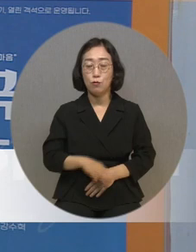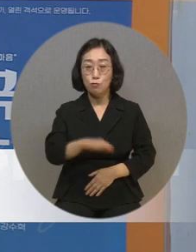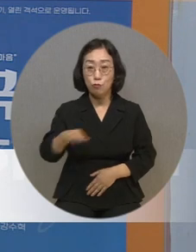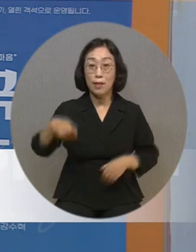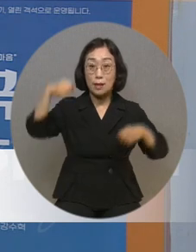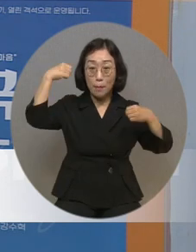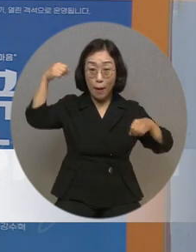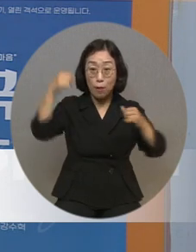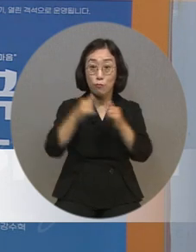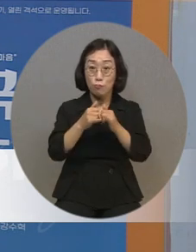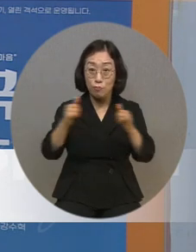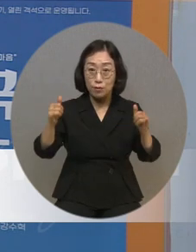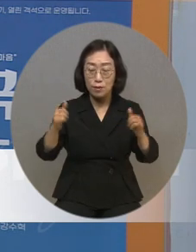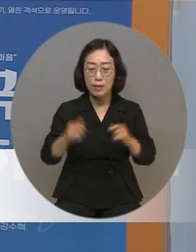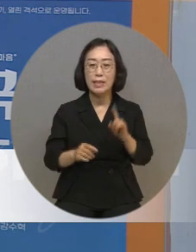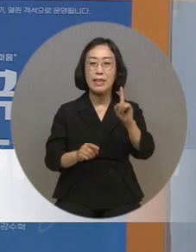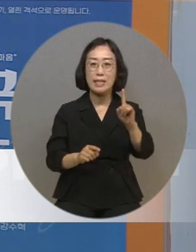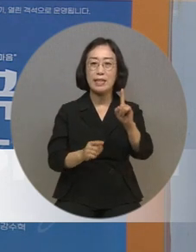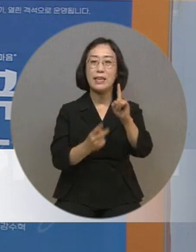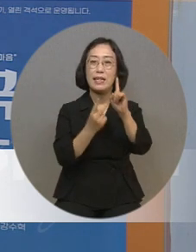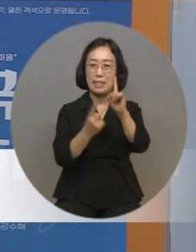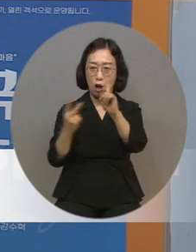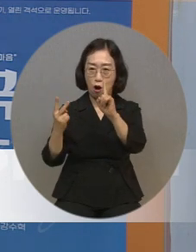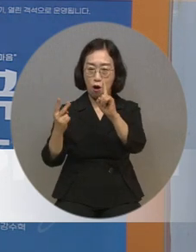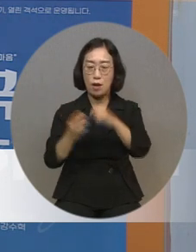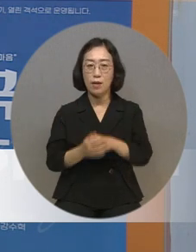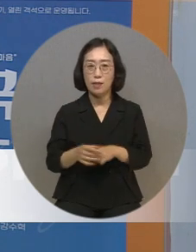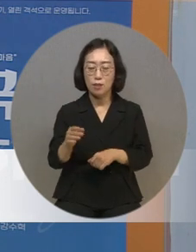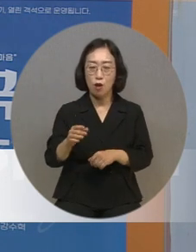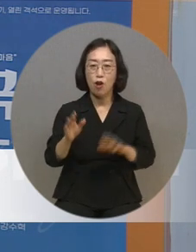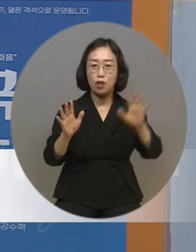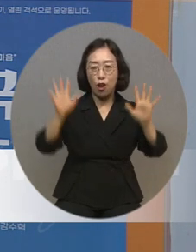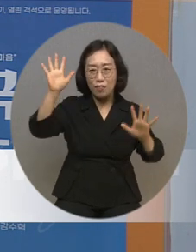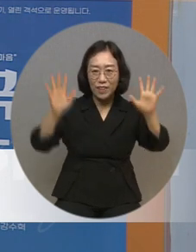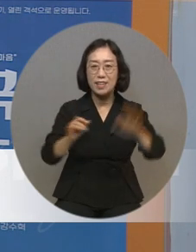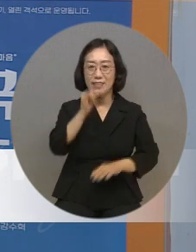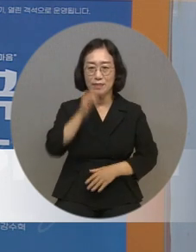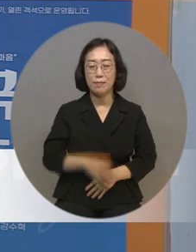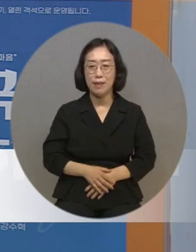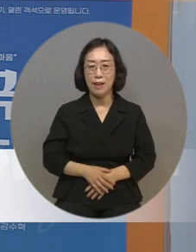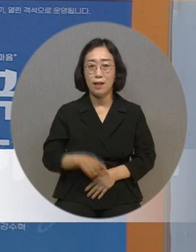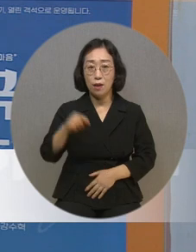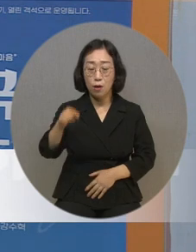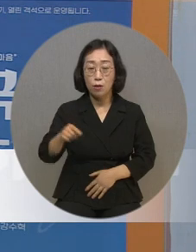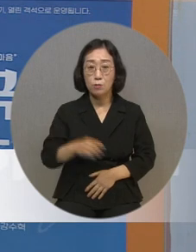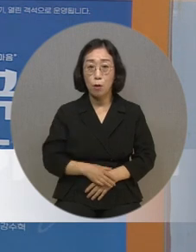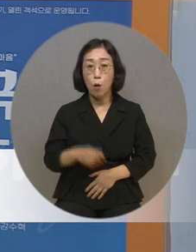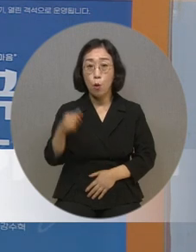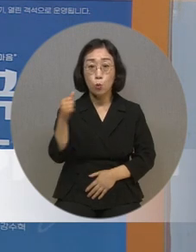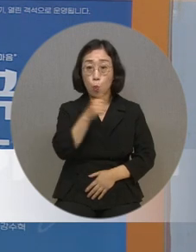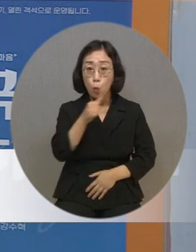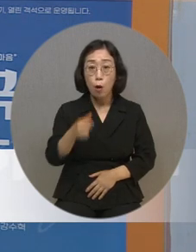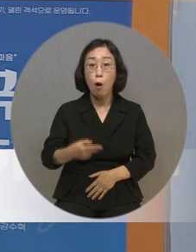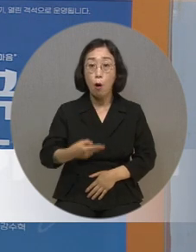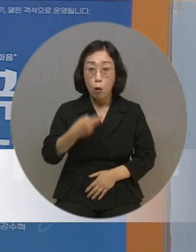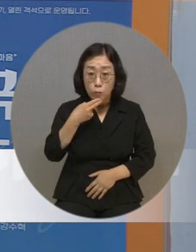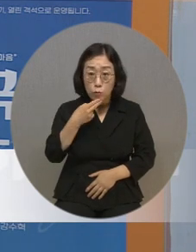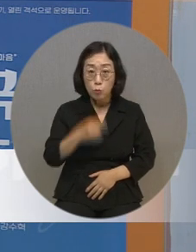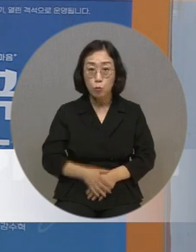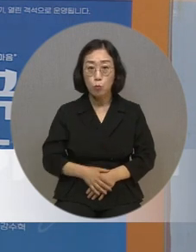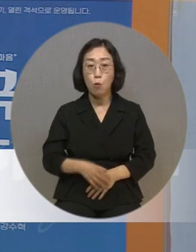배우들은 모두가 1인 2역을 맡아서 무대 위에서 연기를 하고 있습니다. 그리고 꼭 통역이 없어도